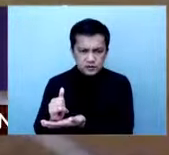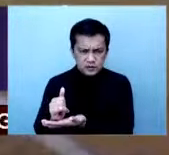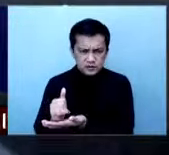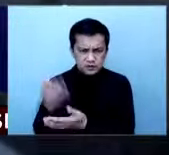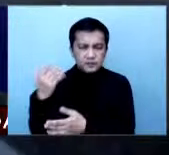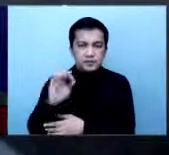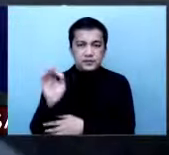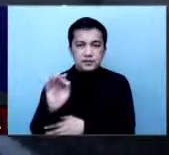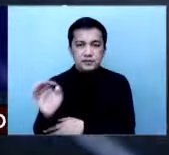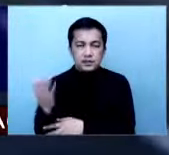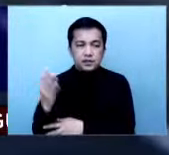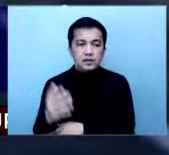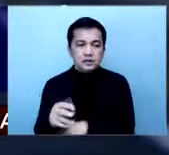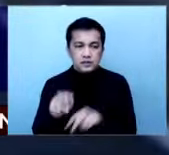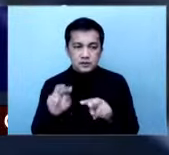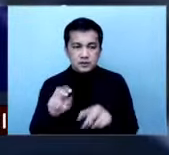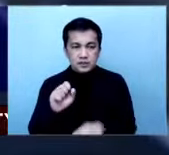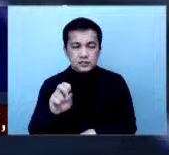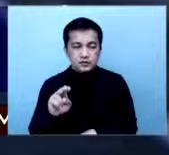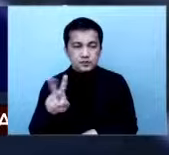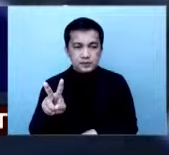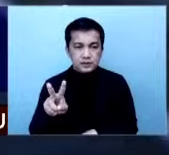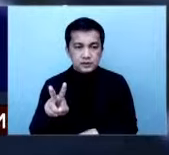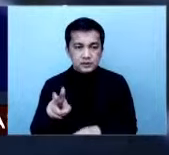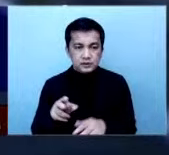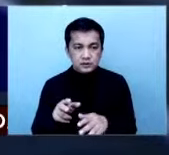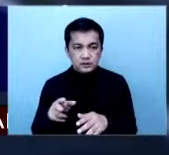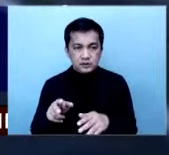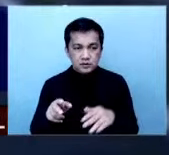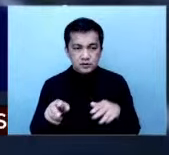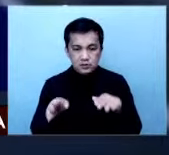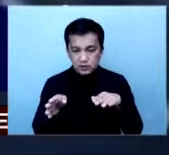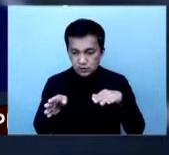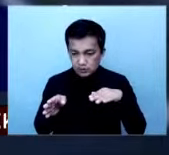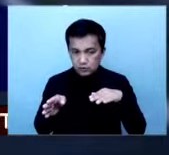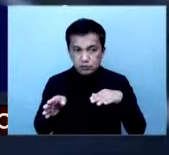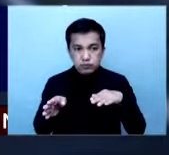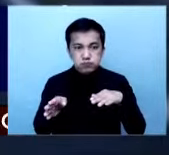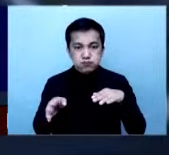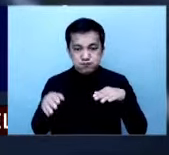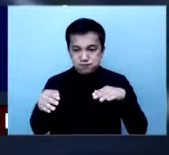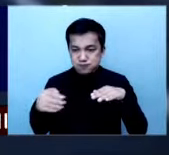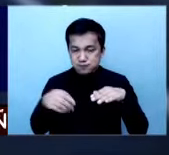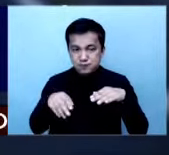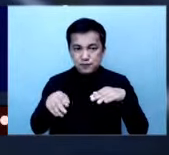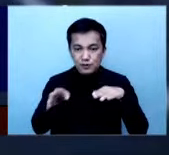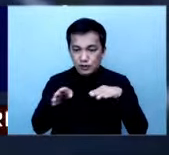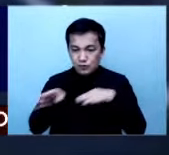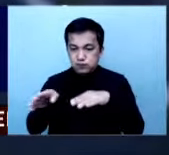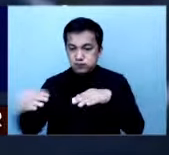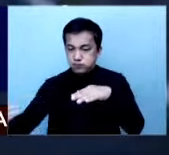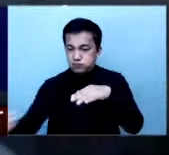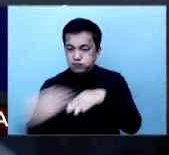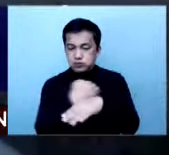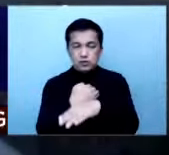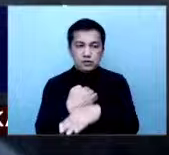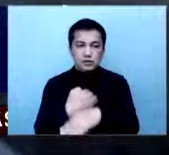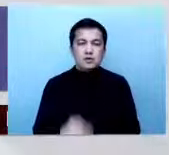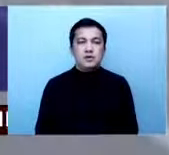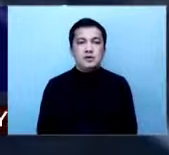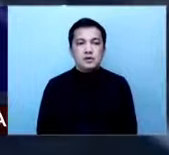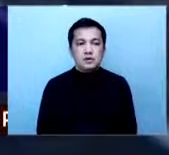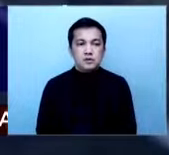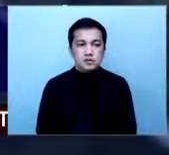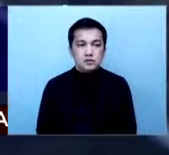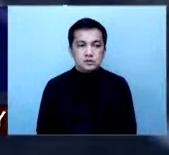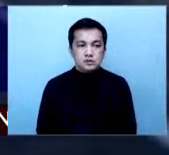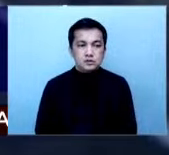umaga makikita ang SUV na ito na sumingit sa pagitan ng isa pang SUV at motor sa bahagi ng Buendia flyover sa Pasay tumama ang